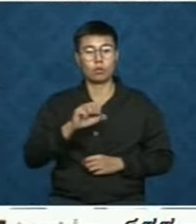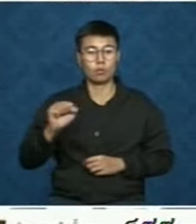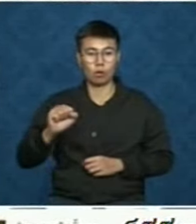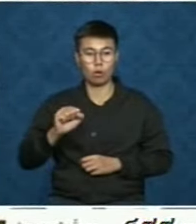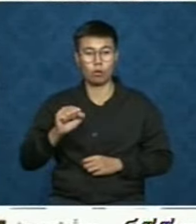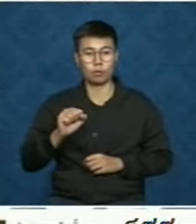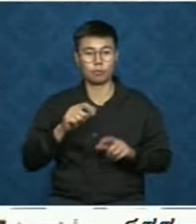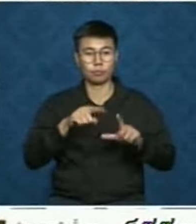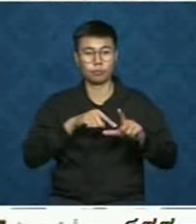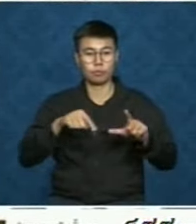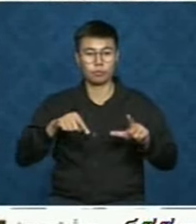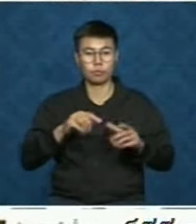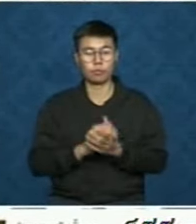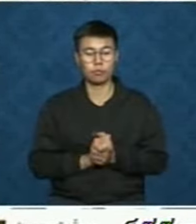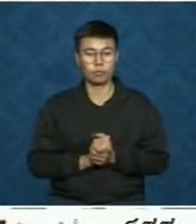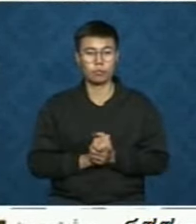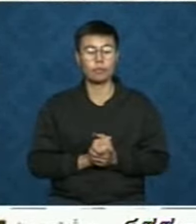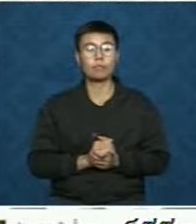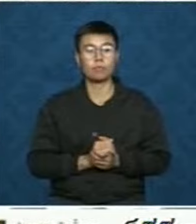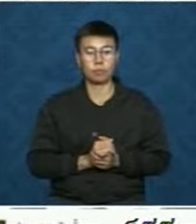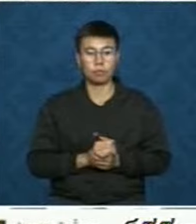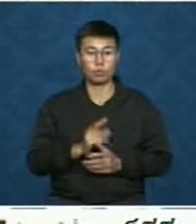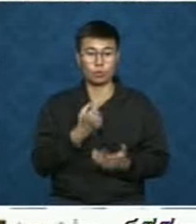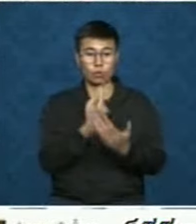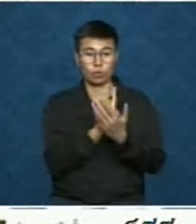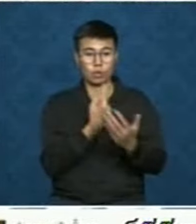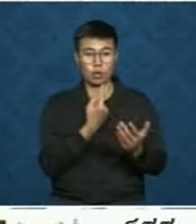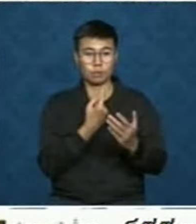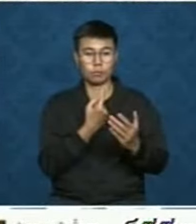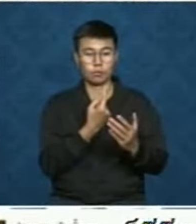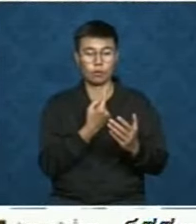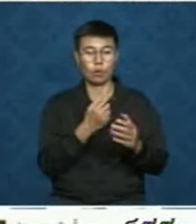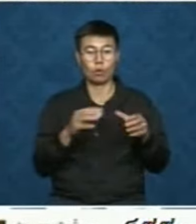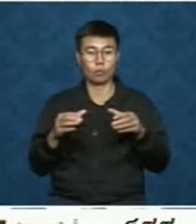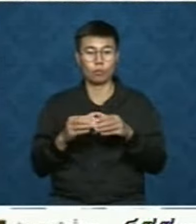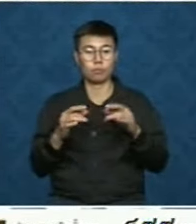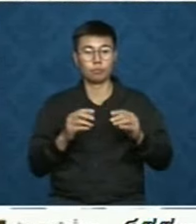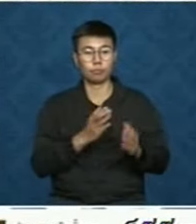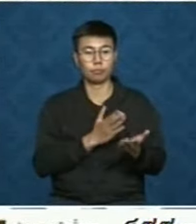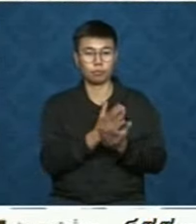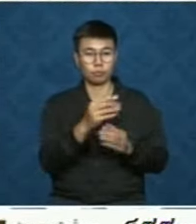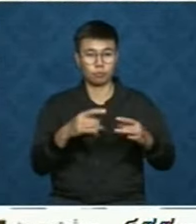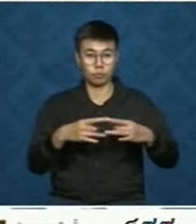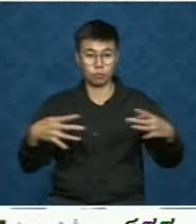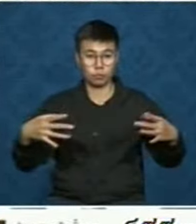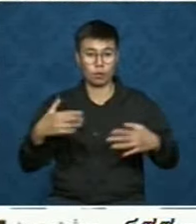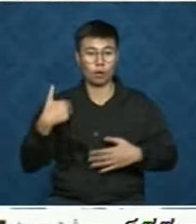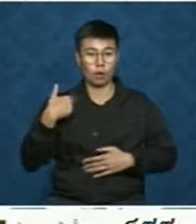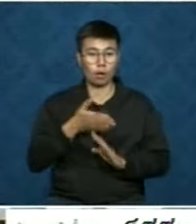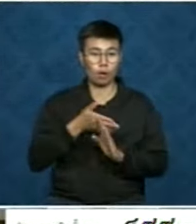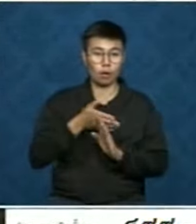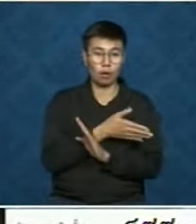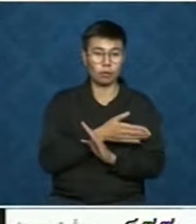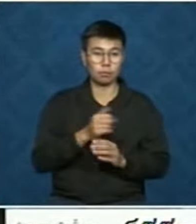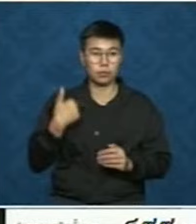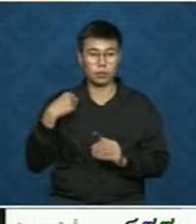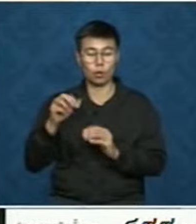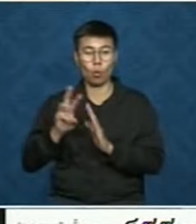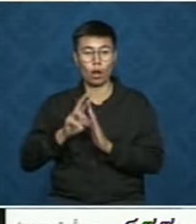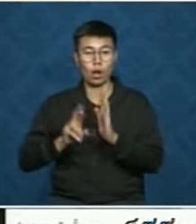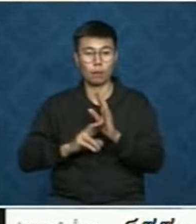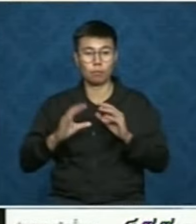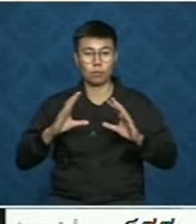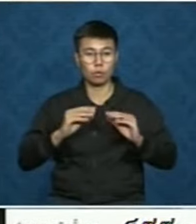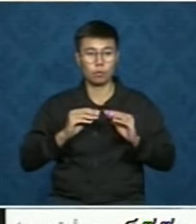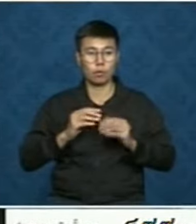พรรคเ้าไกรคนจังหวัดอ่างทองในฐานะตัวแทนวิปฝ่ายค้านครับท่านประธานครับก่อนที่จะเข้าสู่ระเบียบวาระการประชุมซึ่งผมมั่นใจว่า